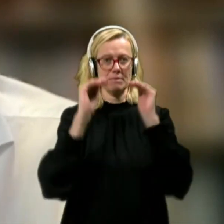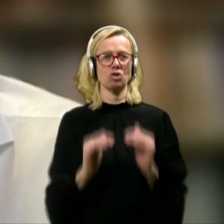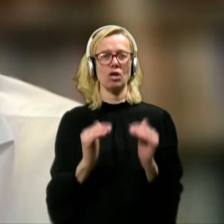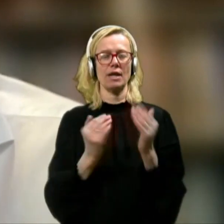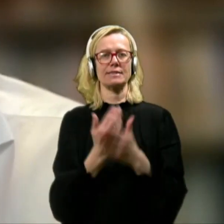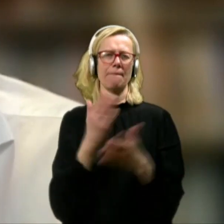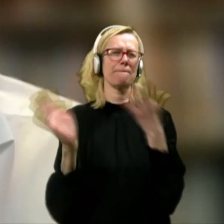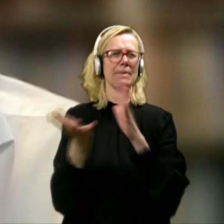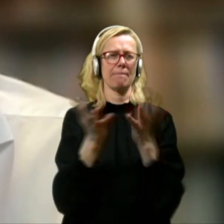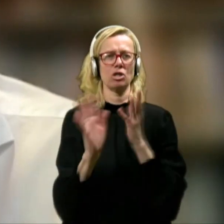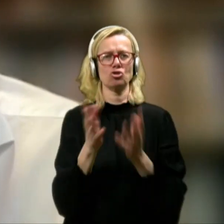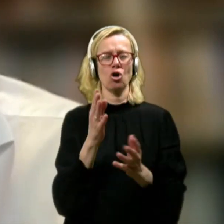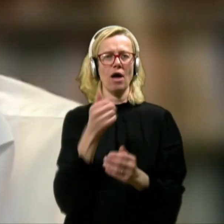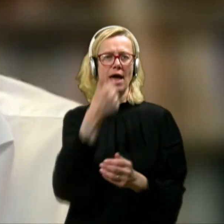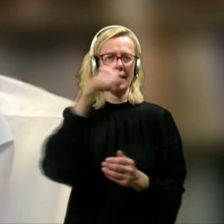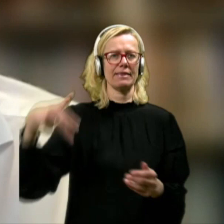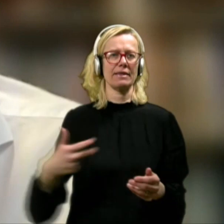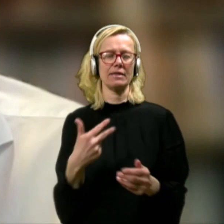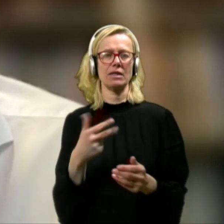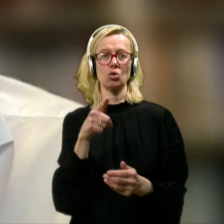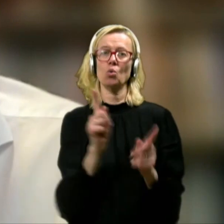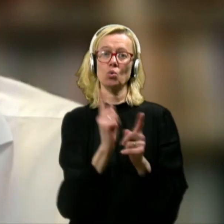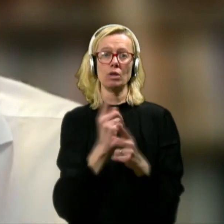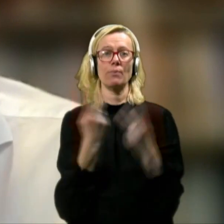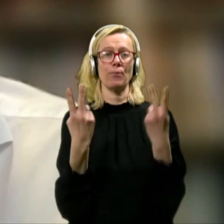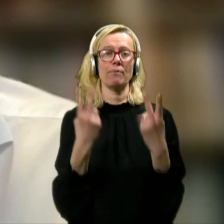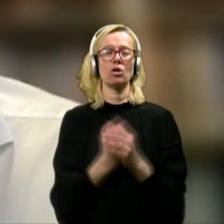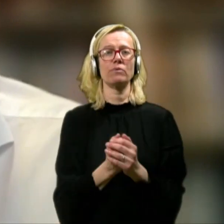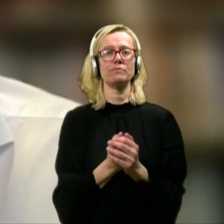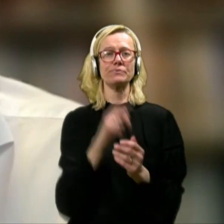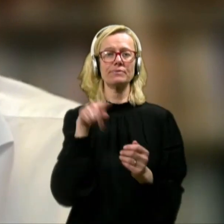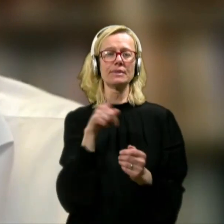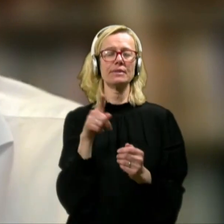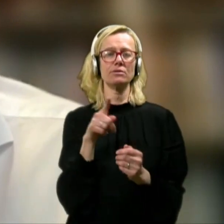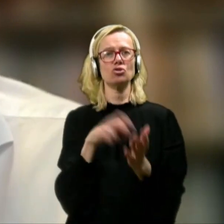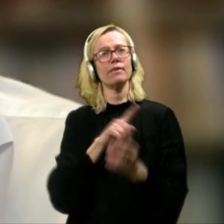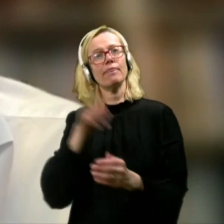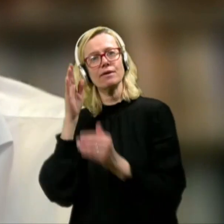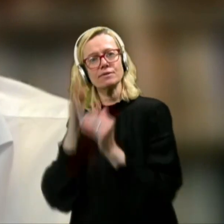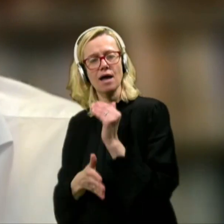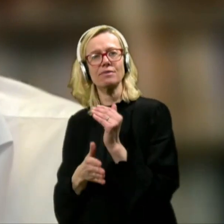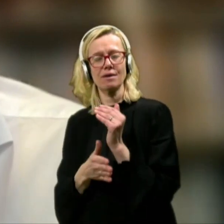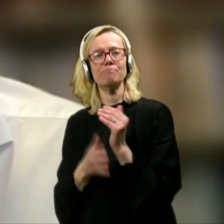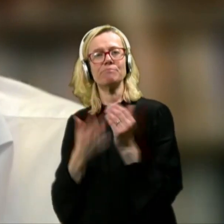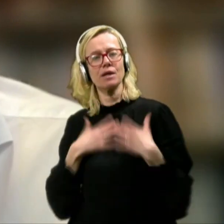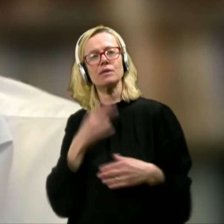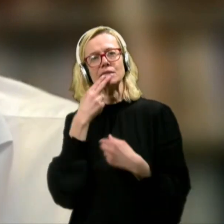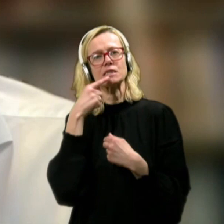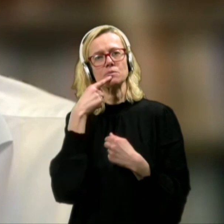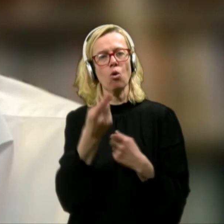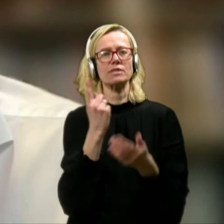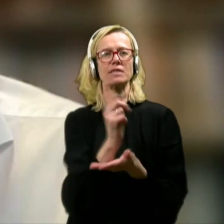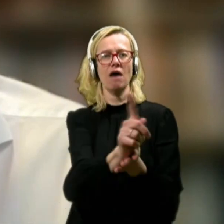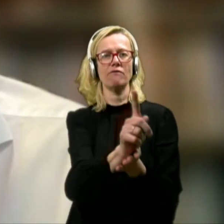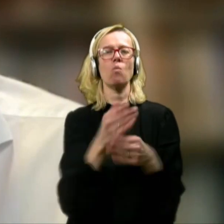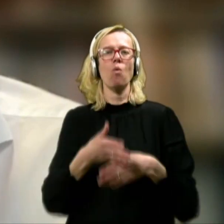zmanjšala za približno tretjino, kar je tudi pomembno. In ne nazadnje, tukaj bi izpostavil tudi